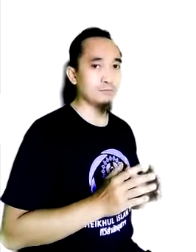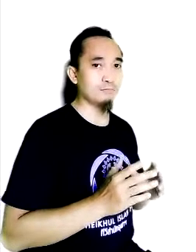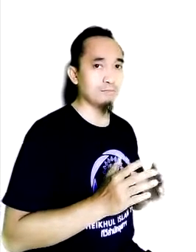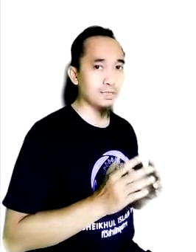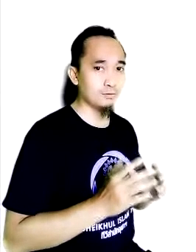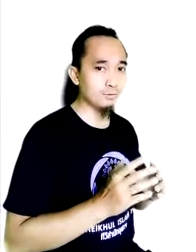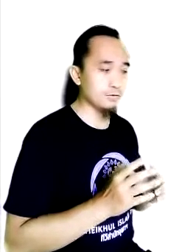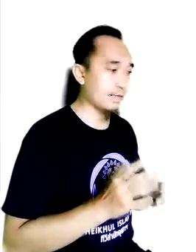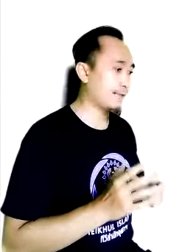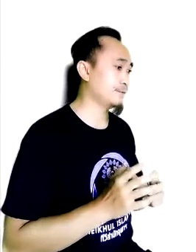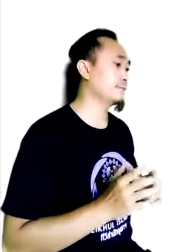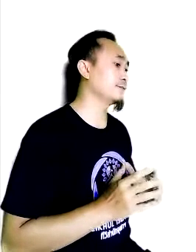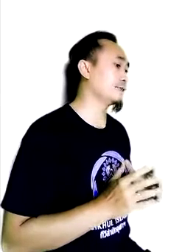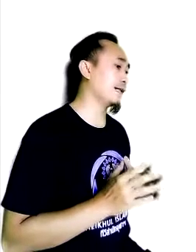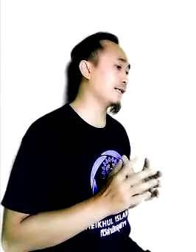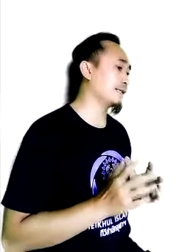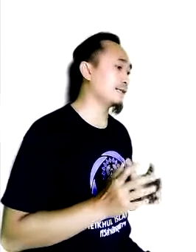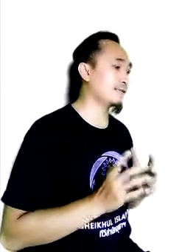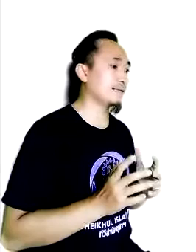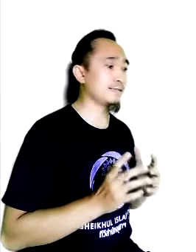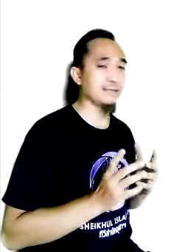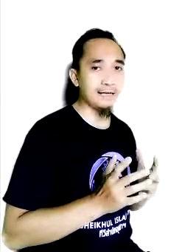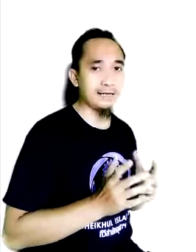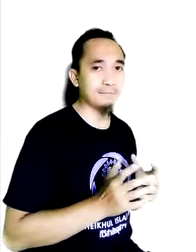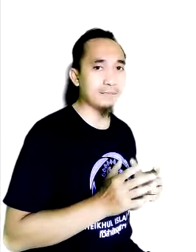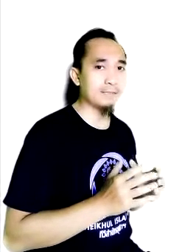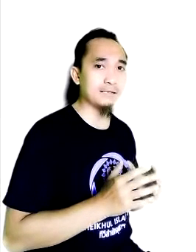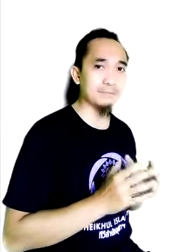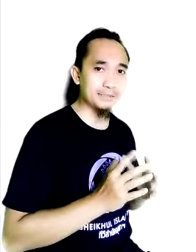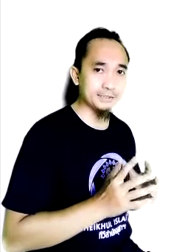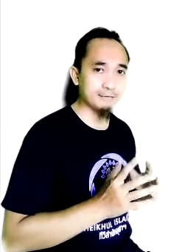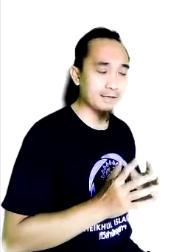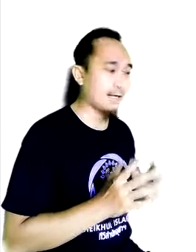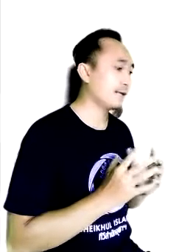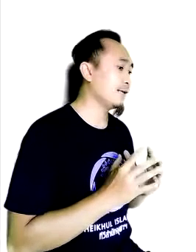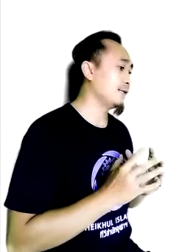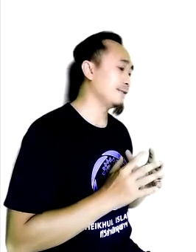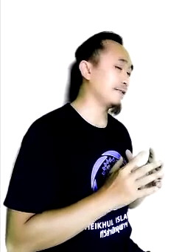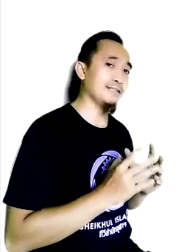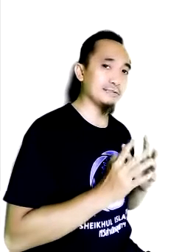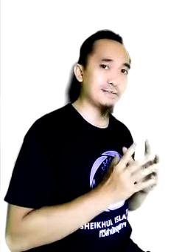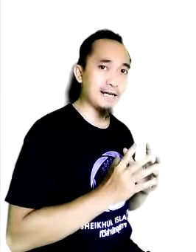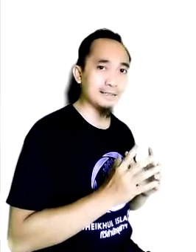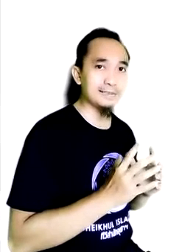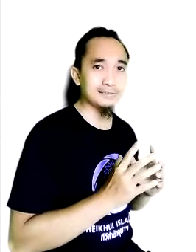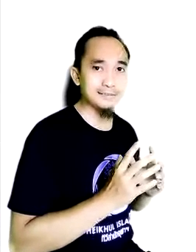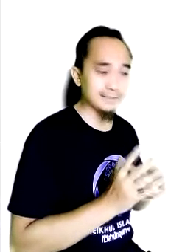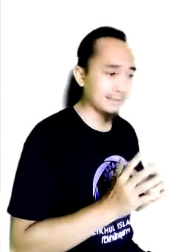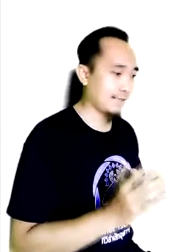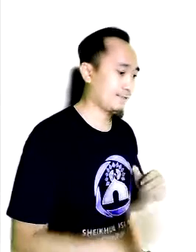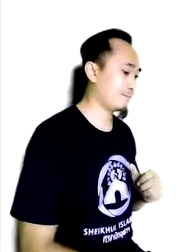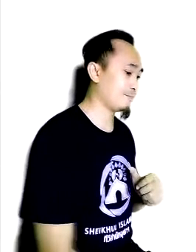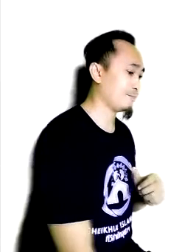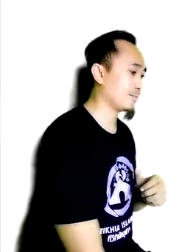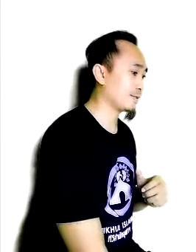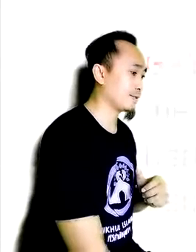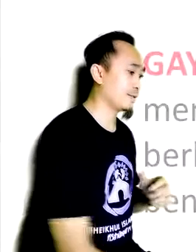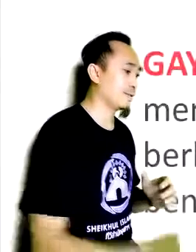yaitu menghubungkan gaya dengan gerak pada peristiwa di lingkungan sekitar.